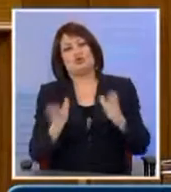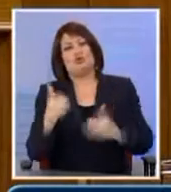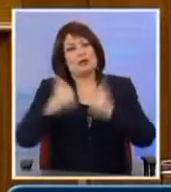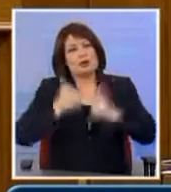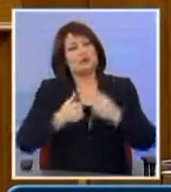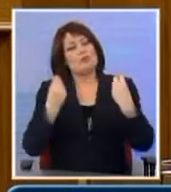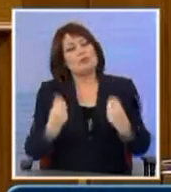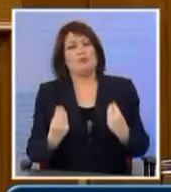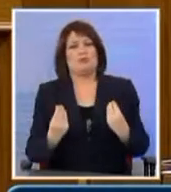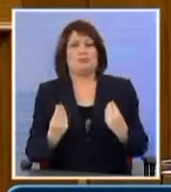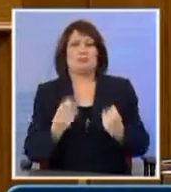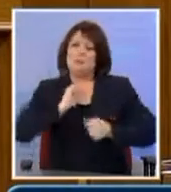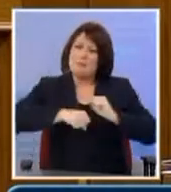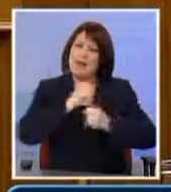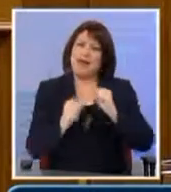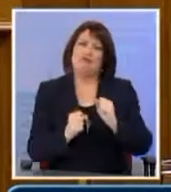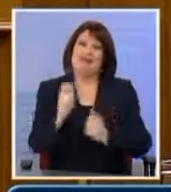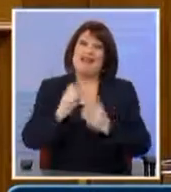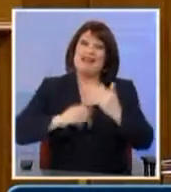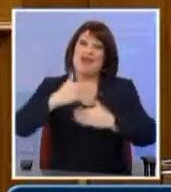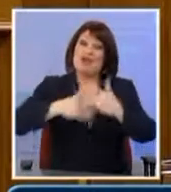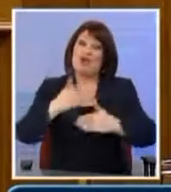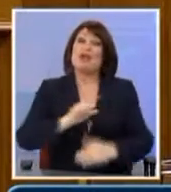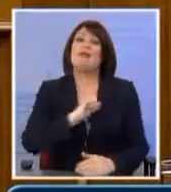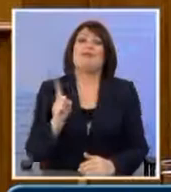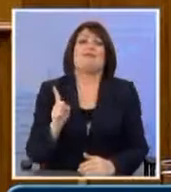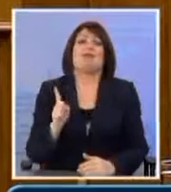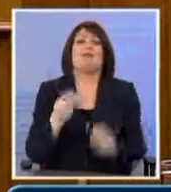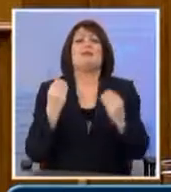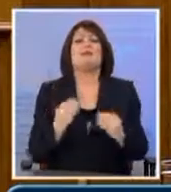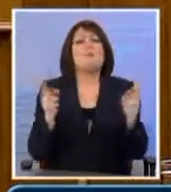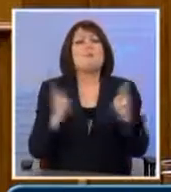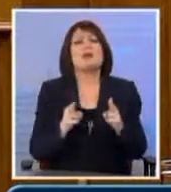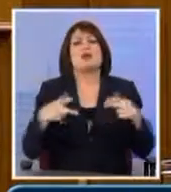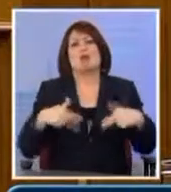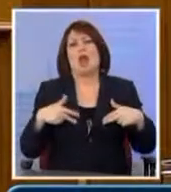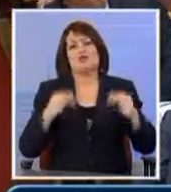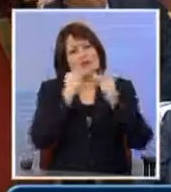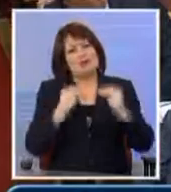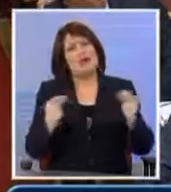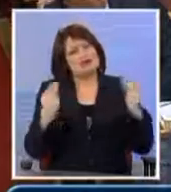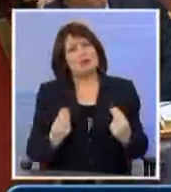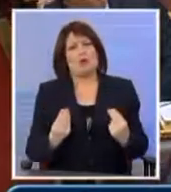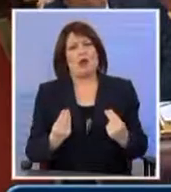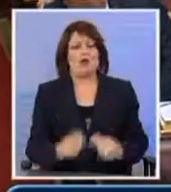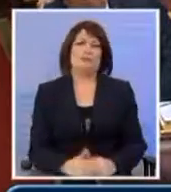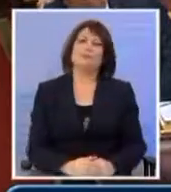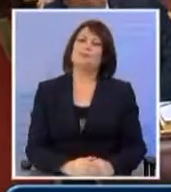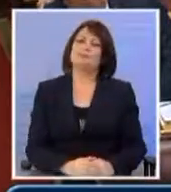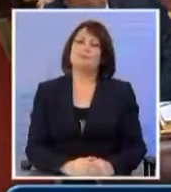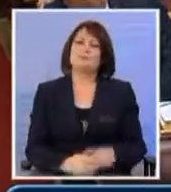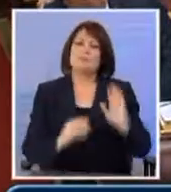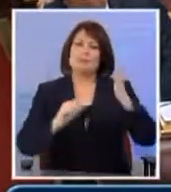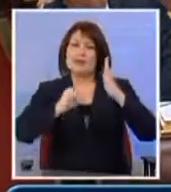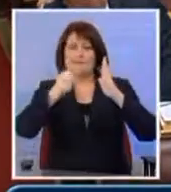ανταγωνιστικού, με λιγότερη γραφειοκρατία και με μικρότερο και αποτελεσματικότερο κράτος. Ενός αναπτυξιακού